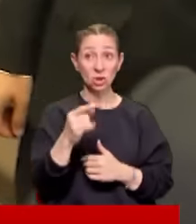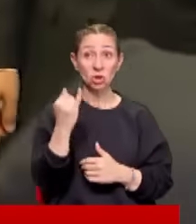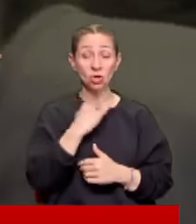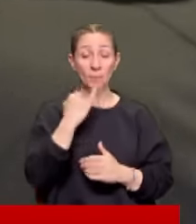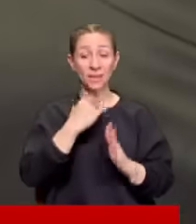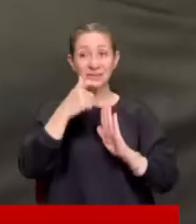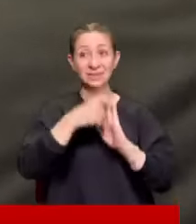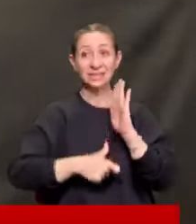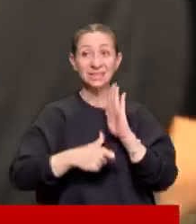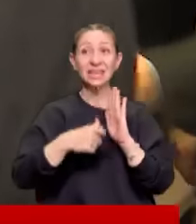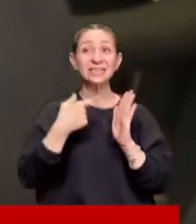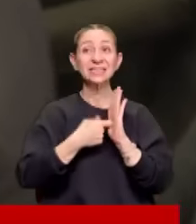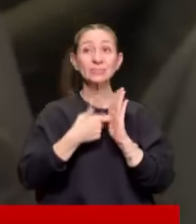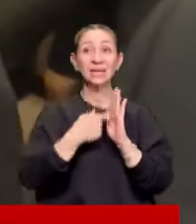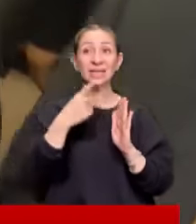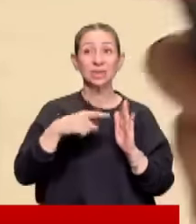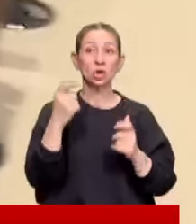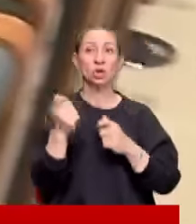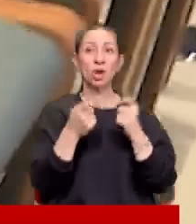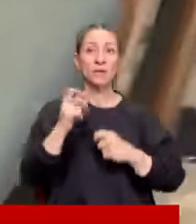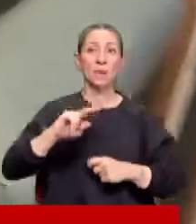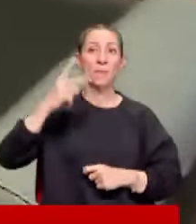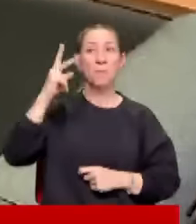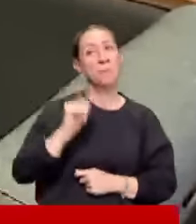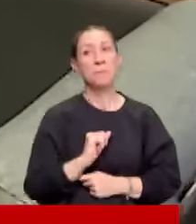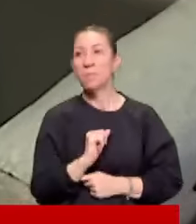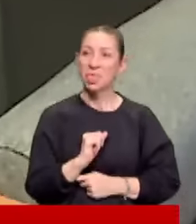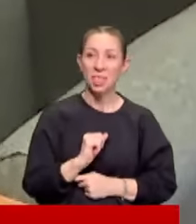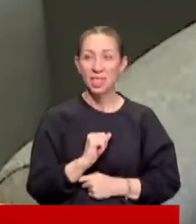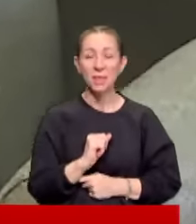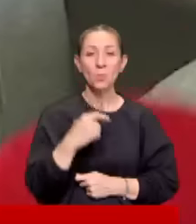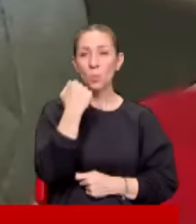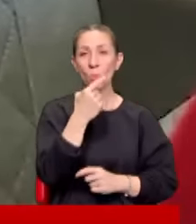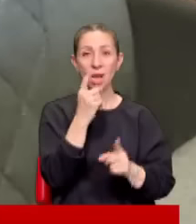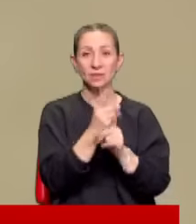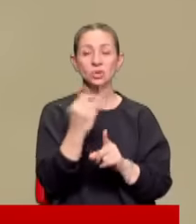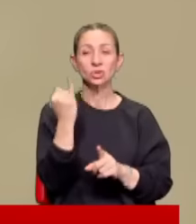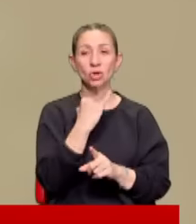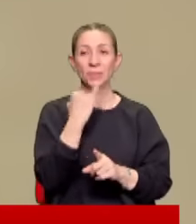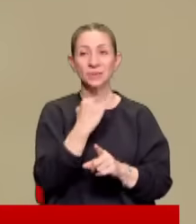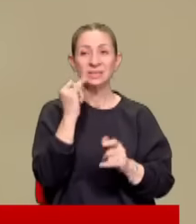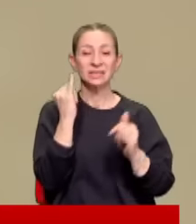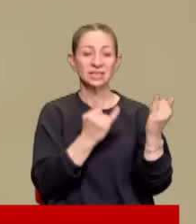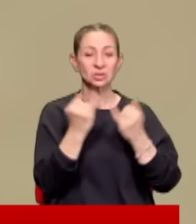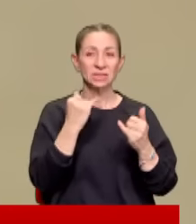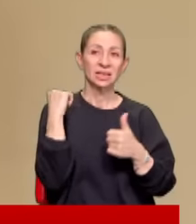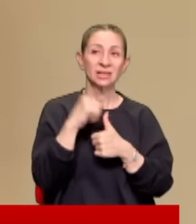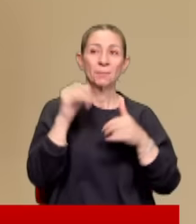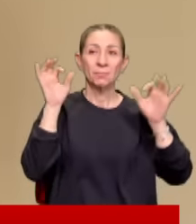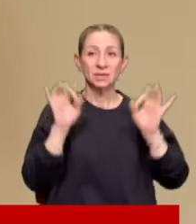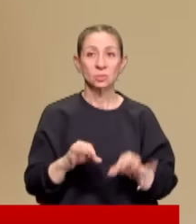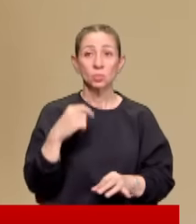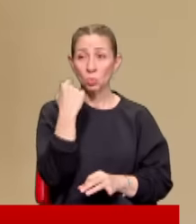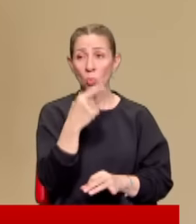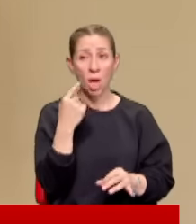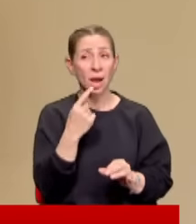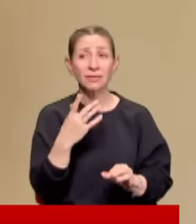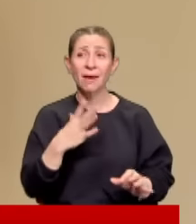torpil listesinde yer alan isimlerin görevde yükselmesi, mülakatta torpil tartışması da yeniden alevlendi.